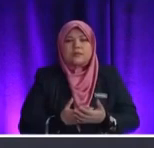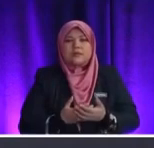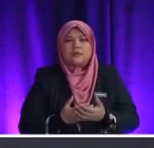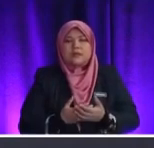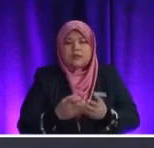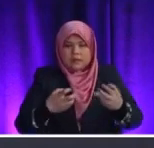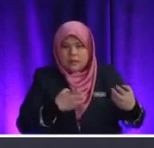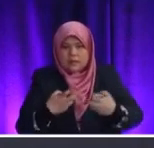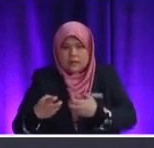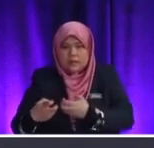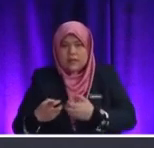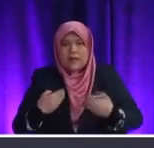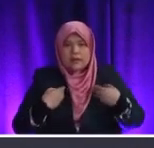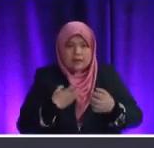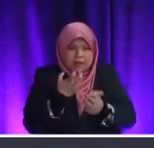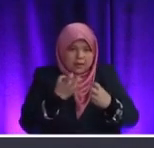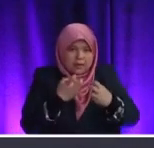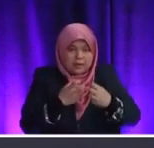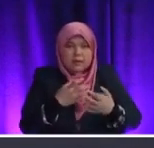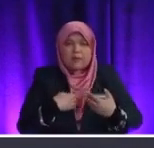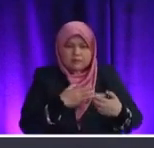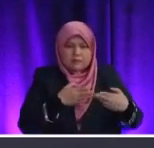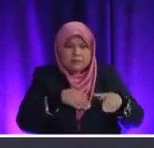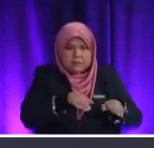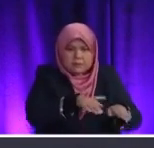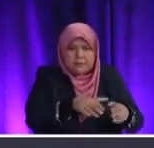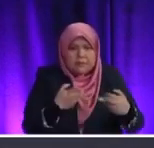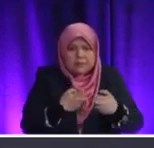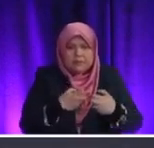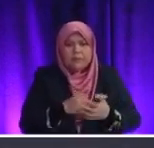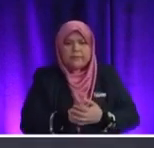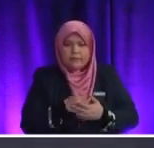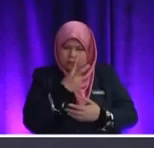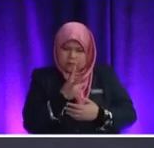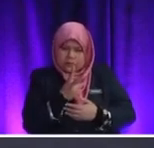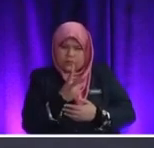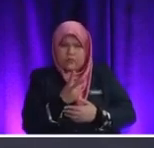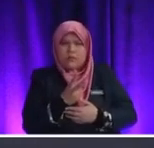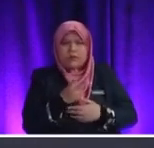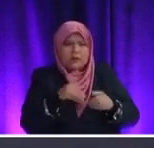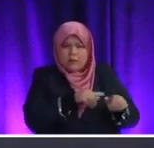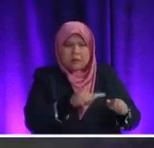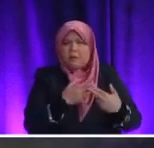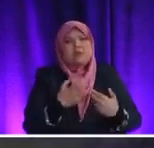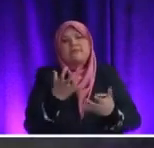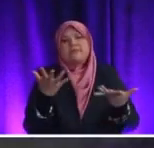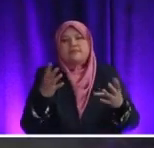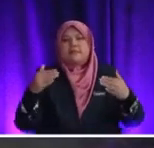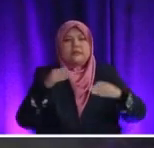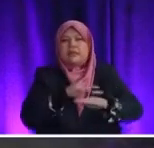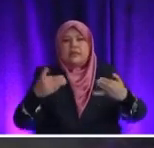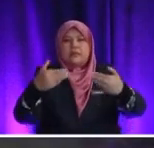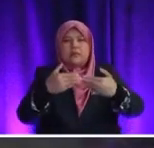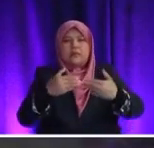Aduh si licik sedang mengalir nampak daripada api yang kita pakai ke hati kau harus elektrik tidak mengalir ya